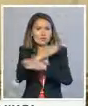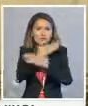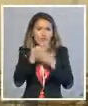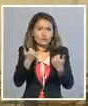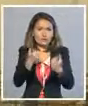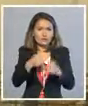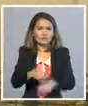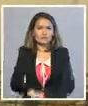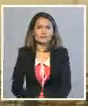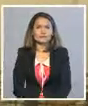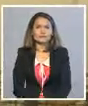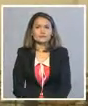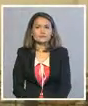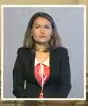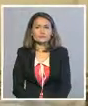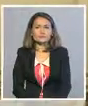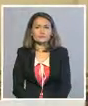Қазақстан